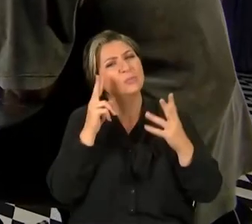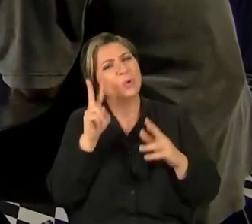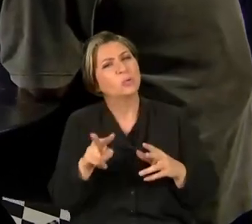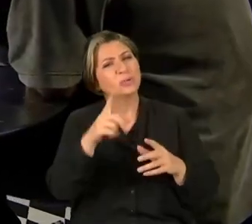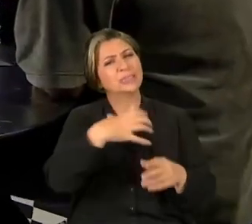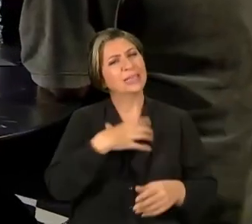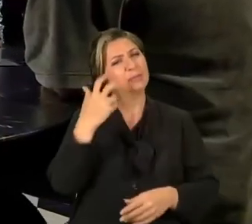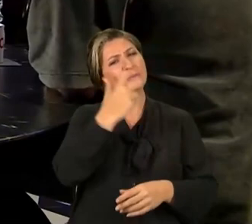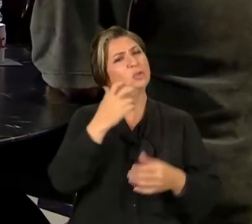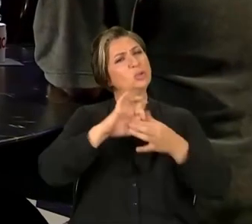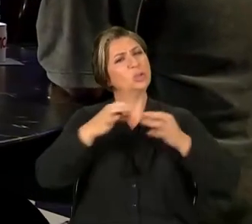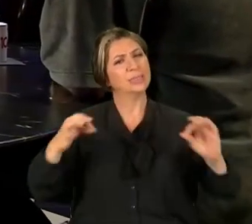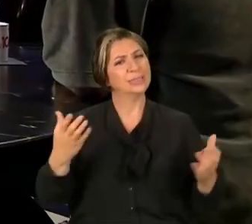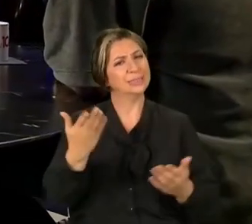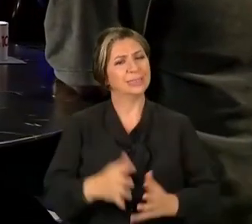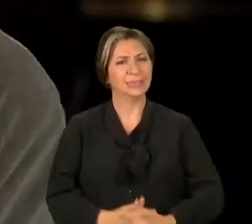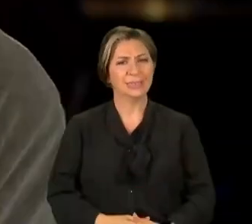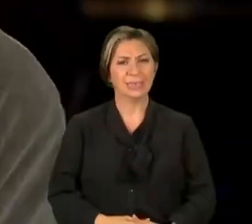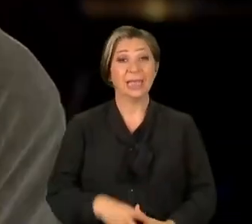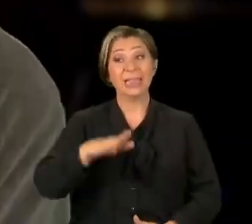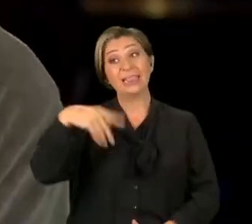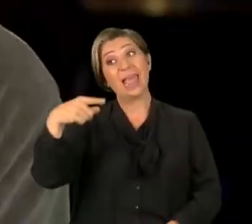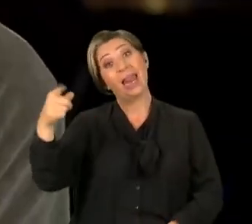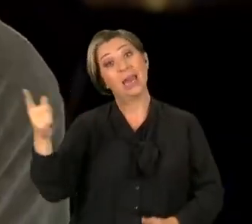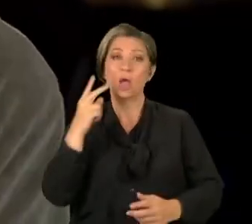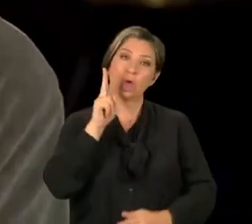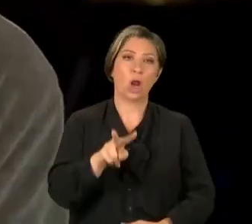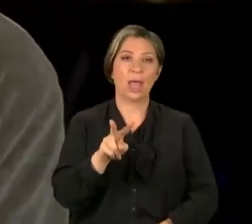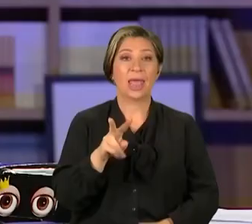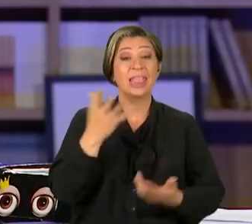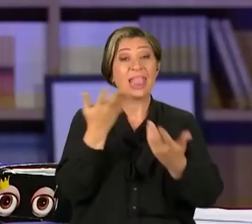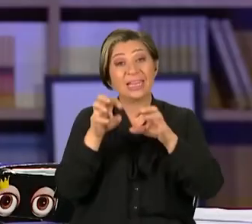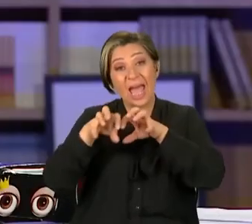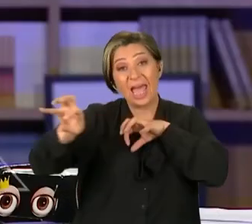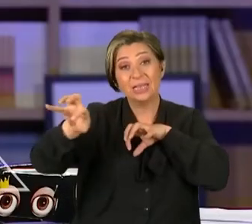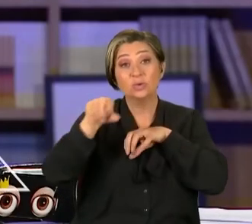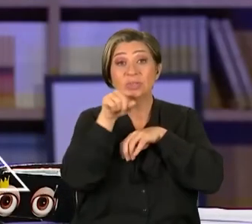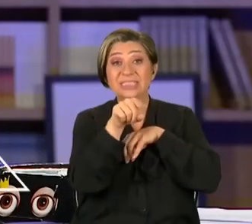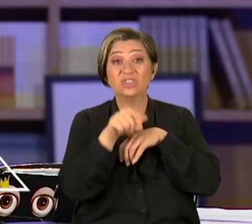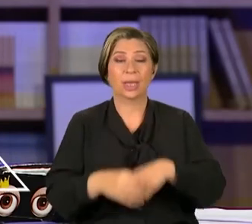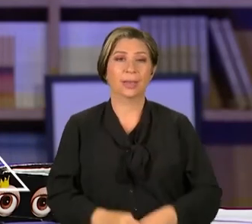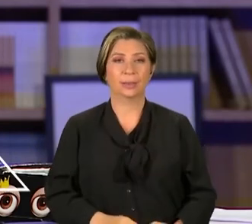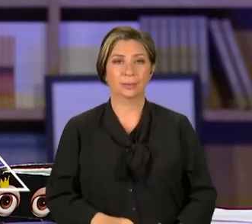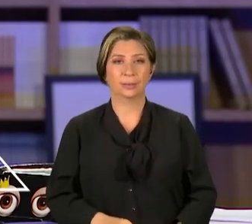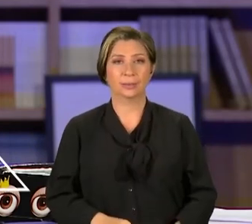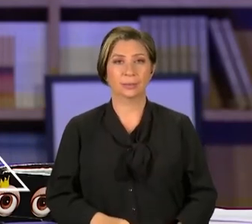kendi müziğinizi ve sözlerinizi diğerlerine göre nerede ayrışıyorsunuz Sizce